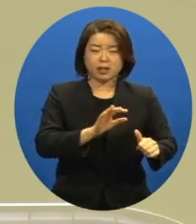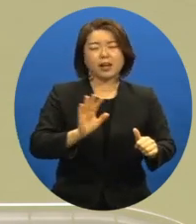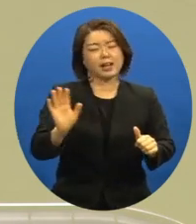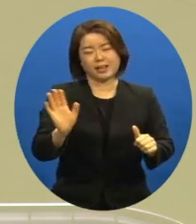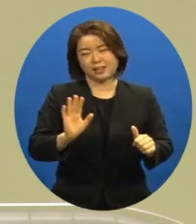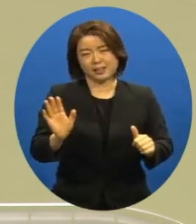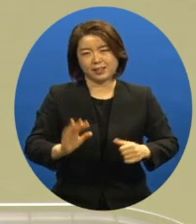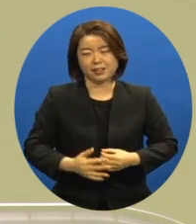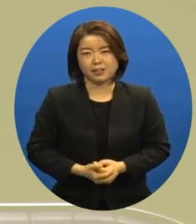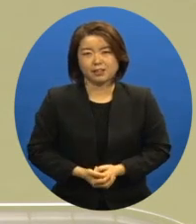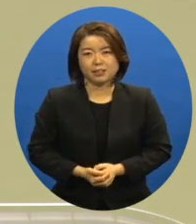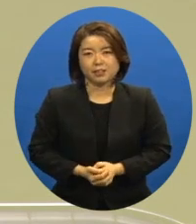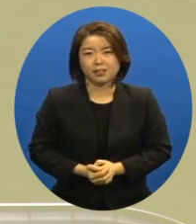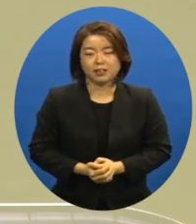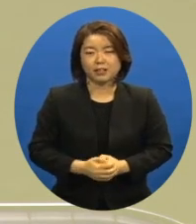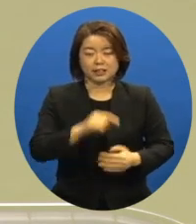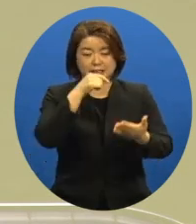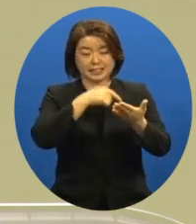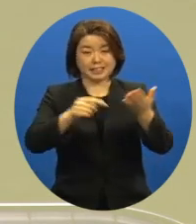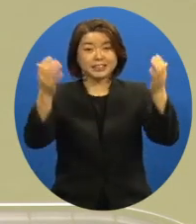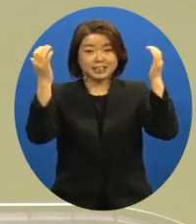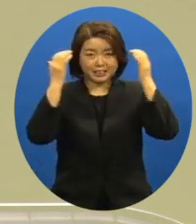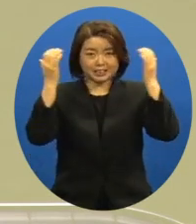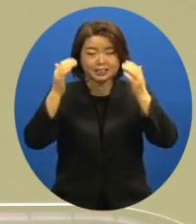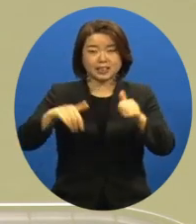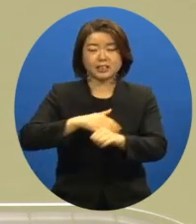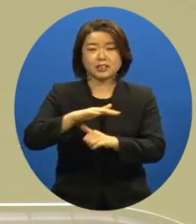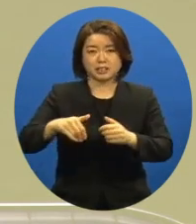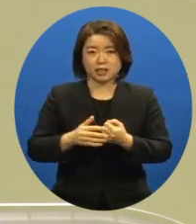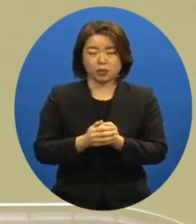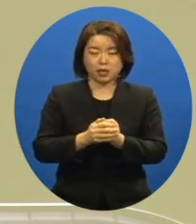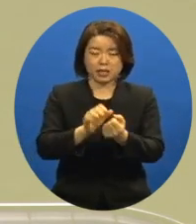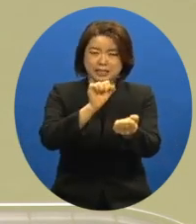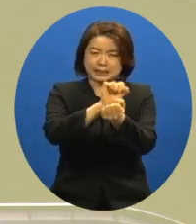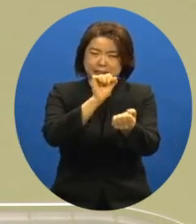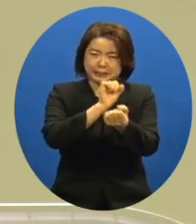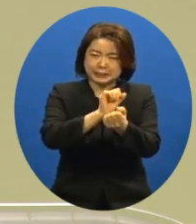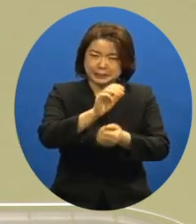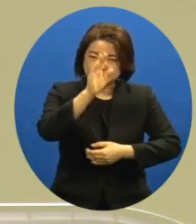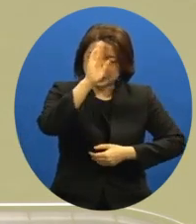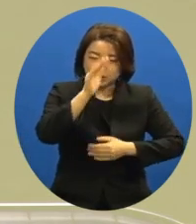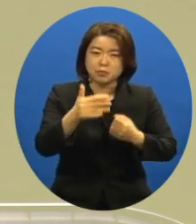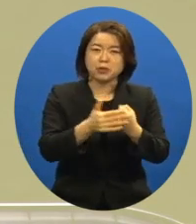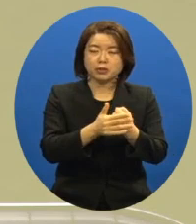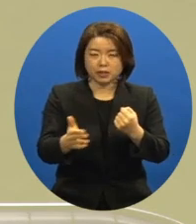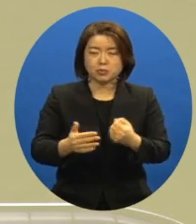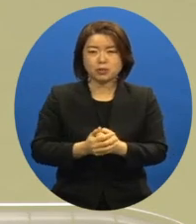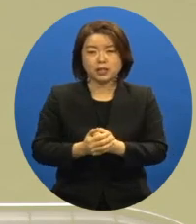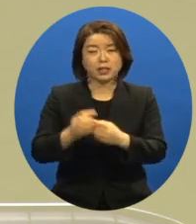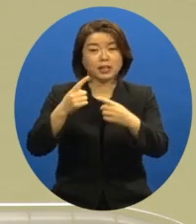아니고요. 재난 상황이죠. 전염병 때문에 교회가